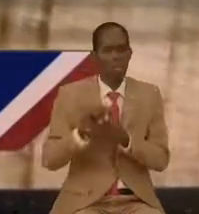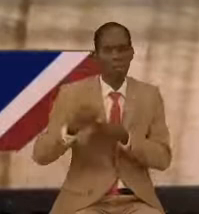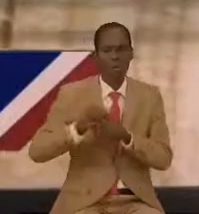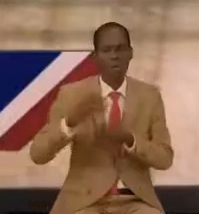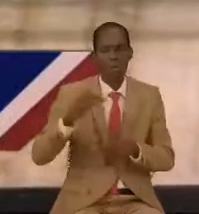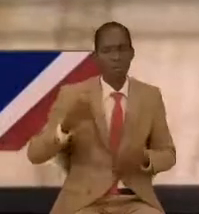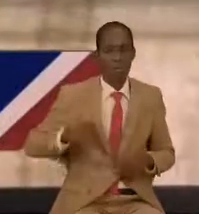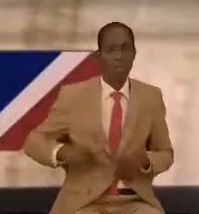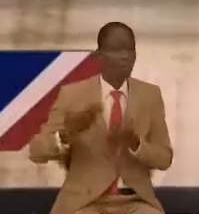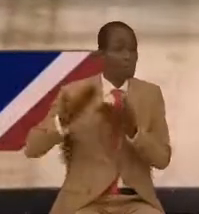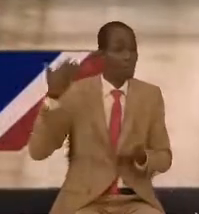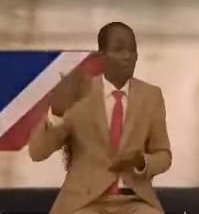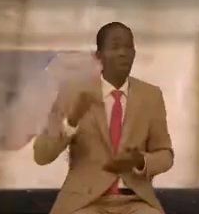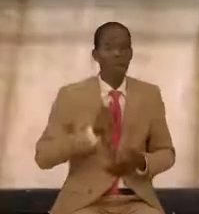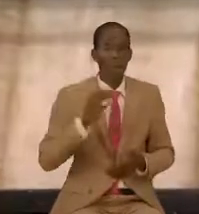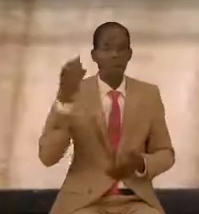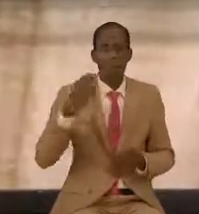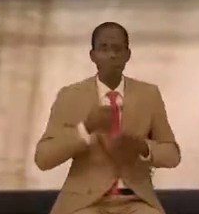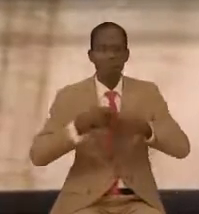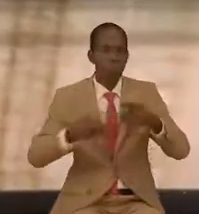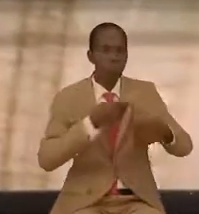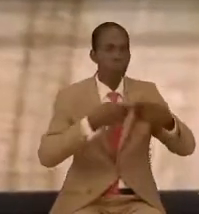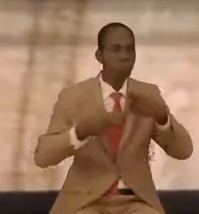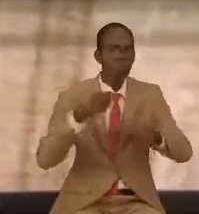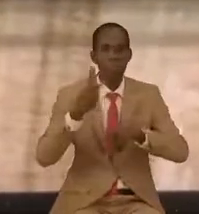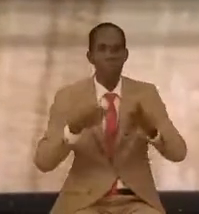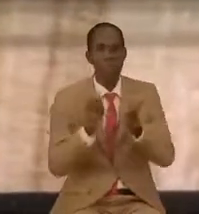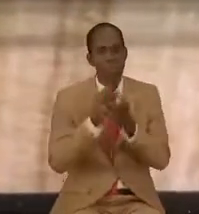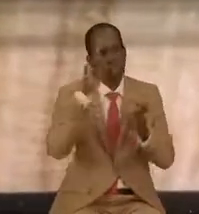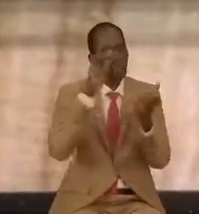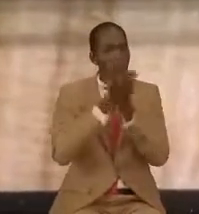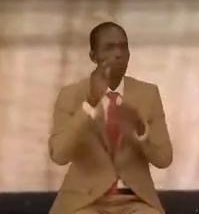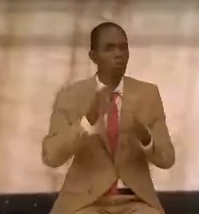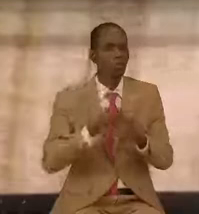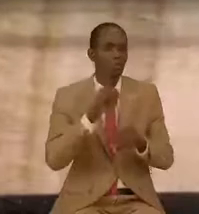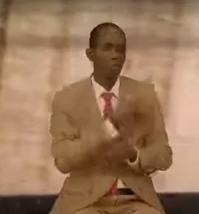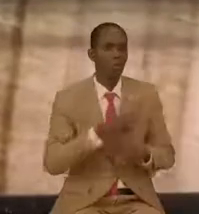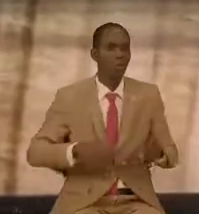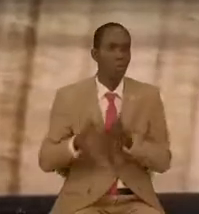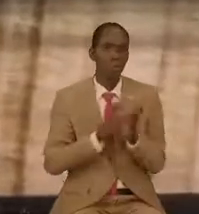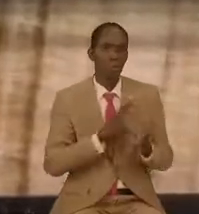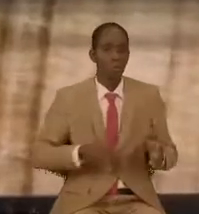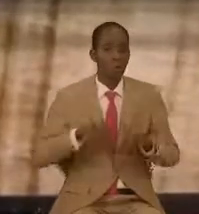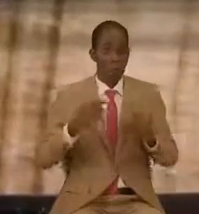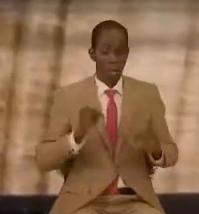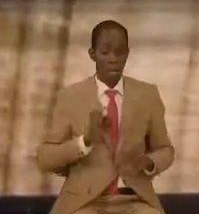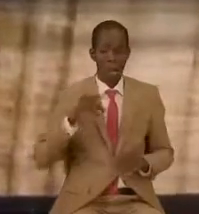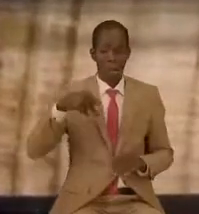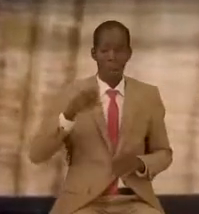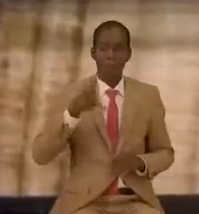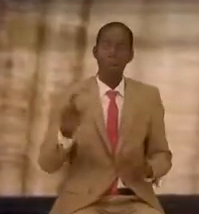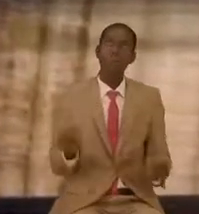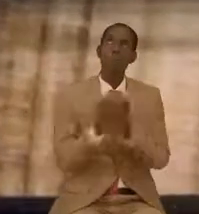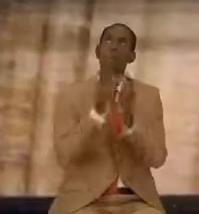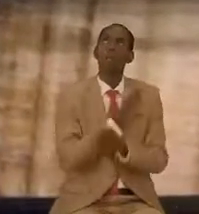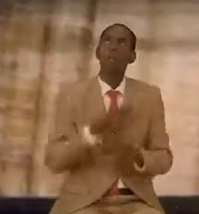départ. Quant à moi, je persécutais ceux qui croyaient au Seigneur Jésus-Christ. Mais je l'ai vu,